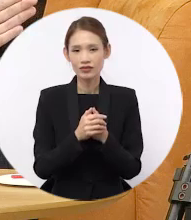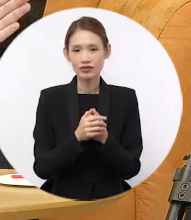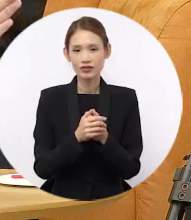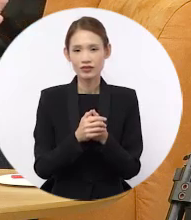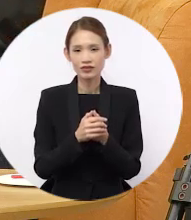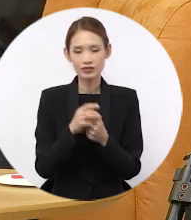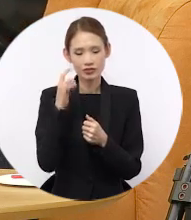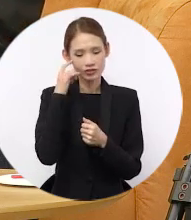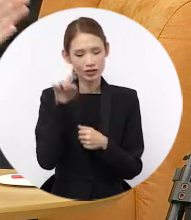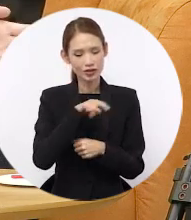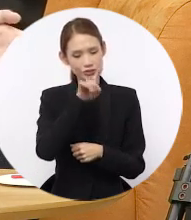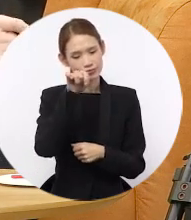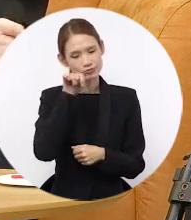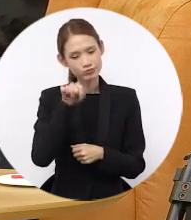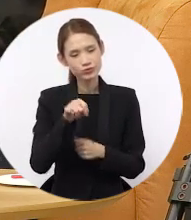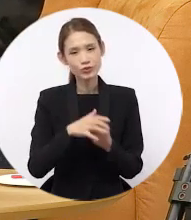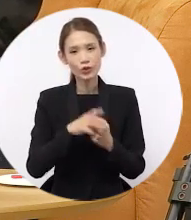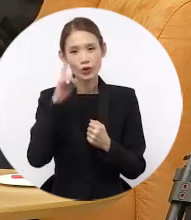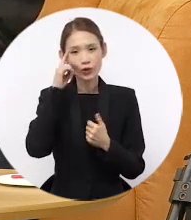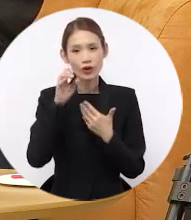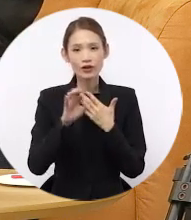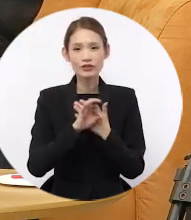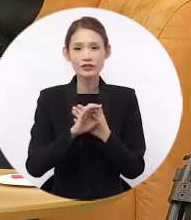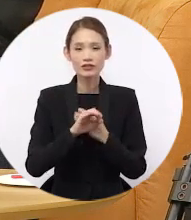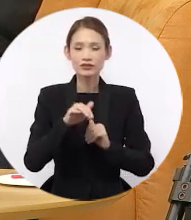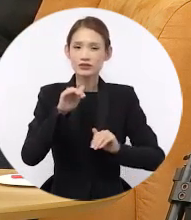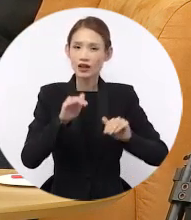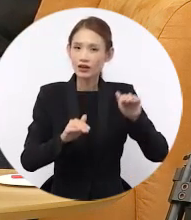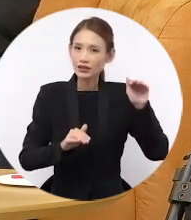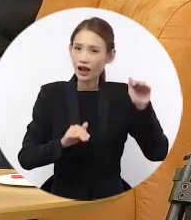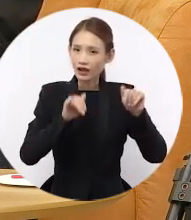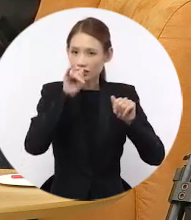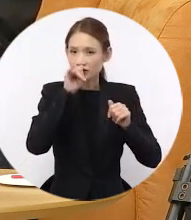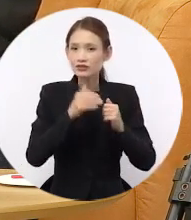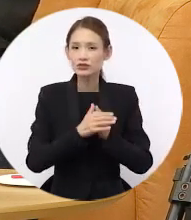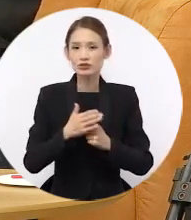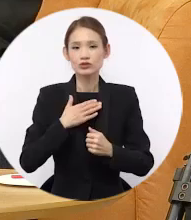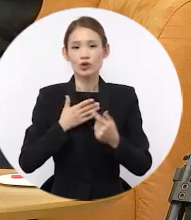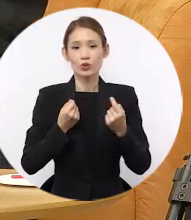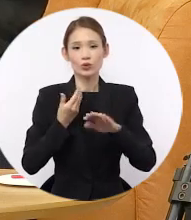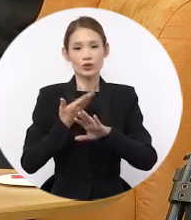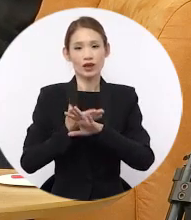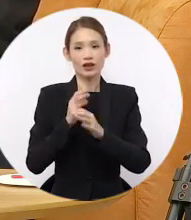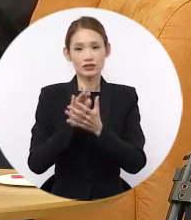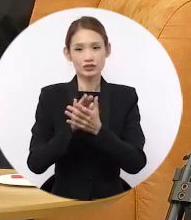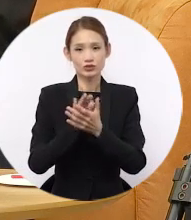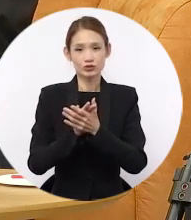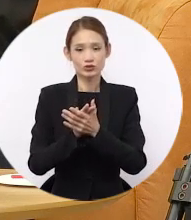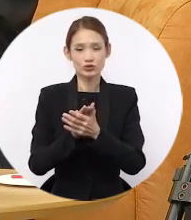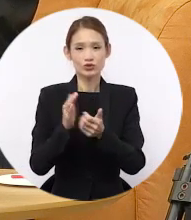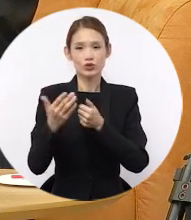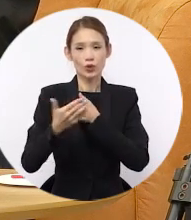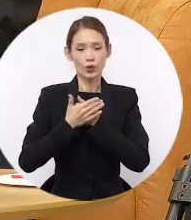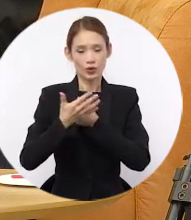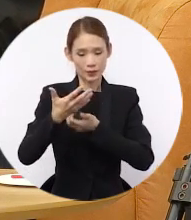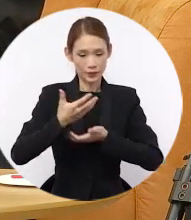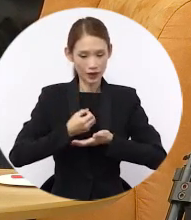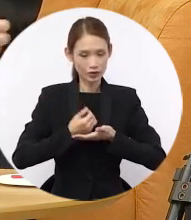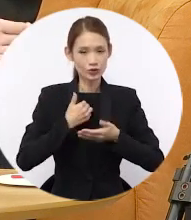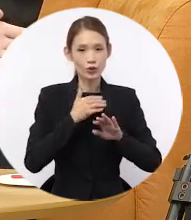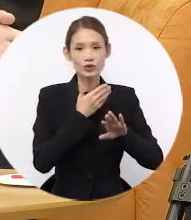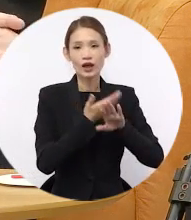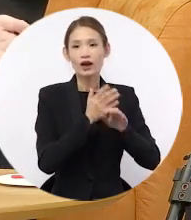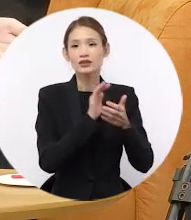조금 갸우뚱한 게 아닐까 싶어요. 왜냐하면 정도의 차이가 있을지는 몰라도 저도 다른 친구들에게 도움을 되게 많이